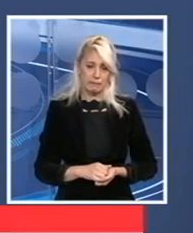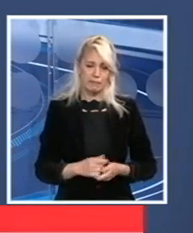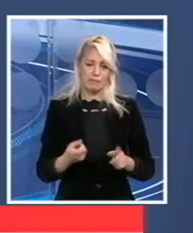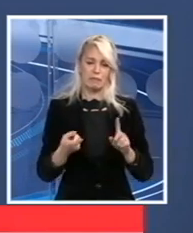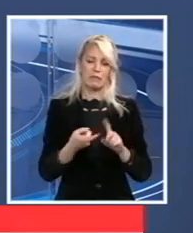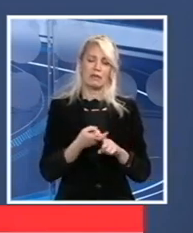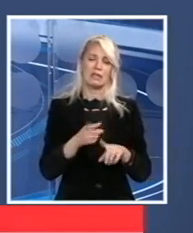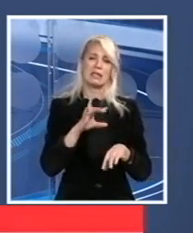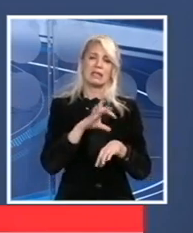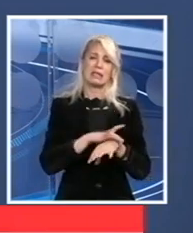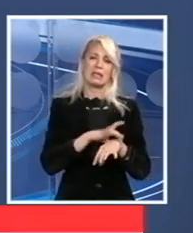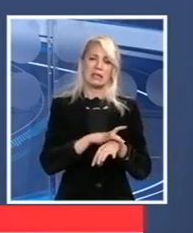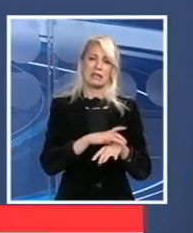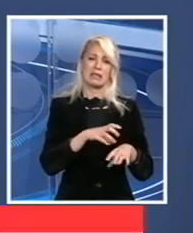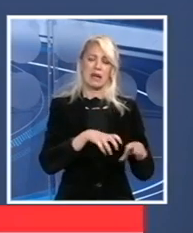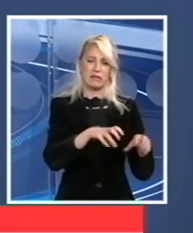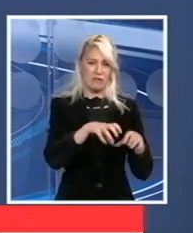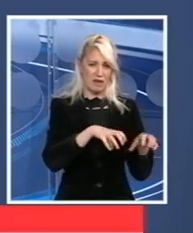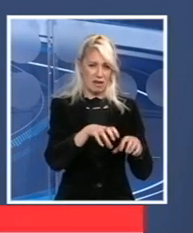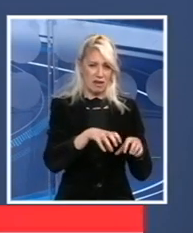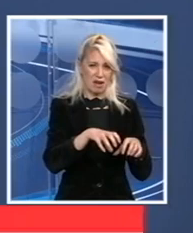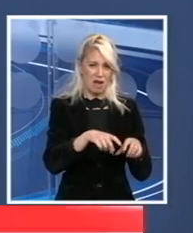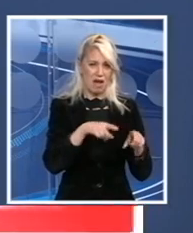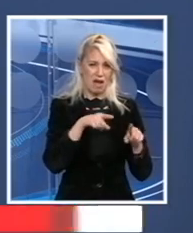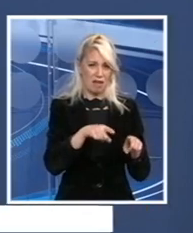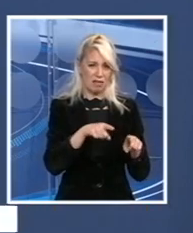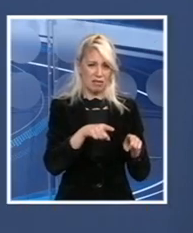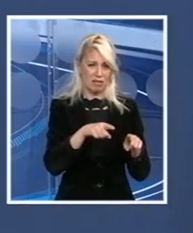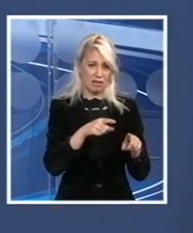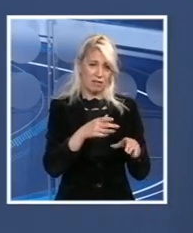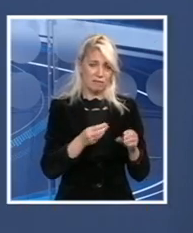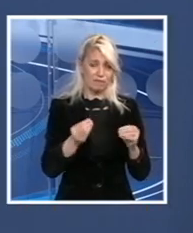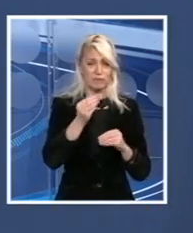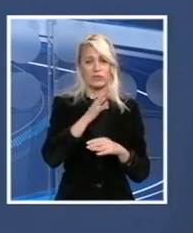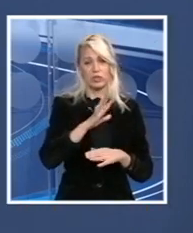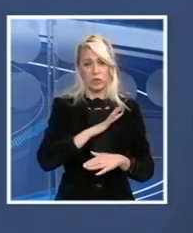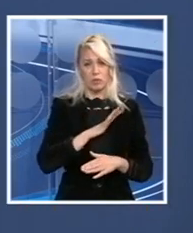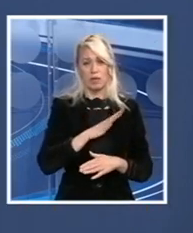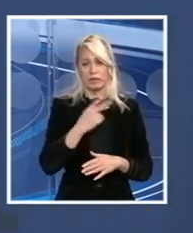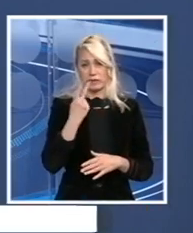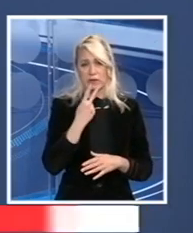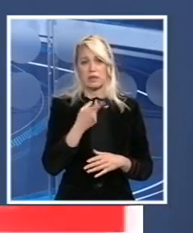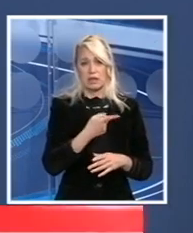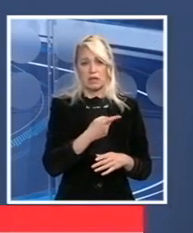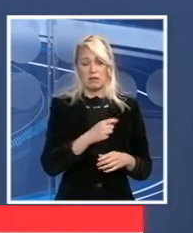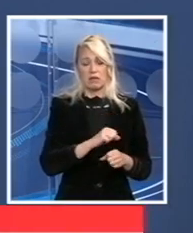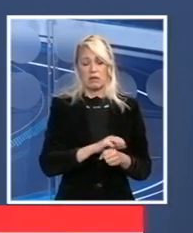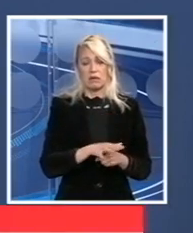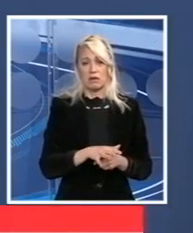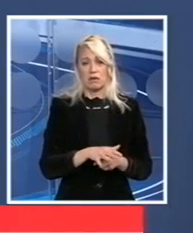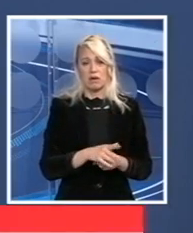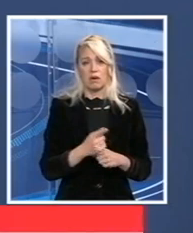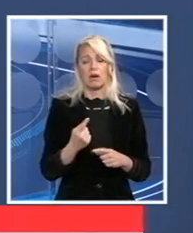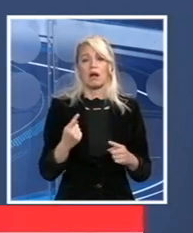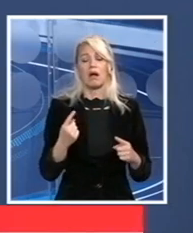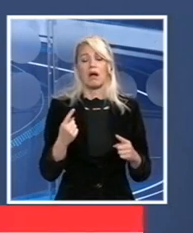zdravstvenih radnika za koje znamo da je izložena povećanom riziku za obolevanje, nažalost,